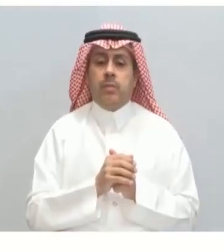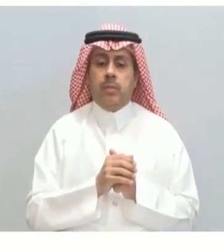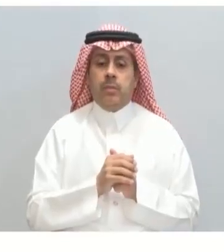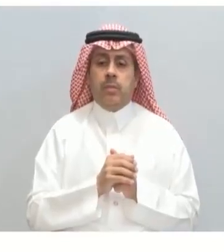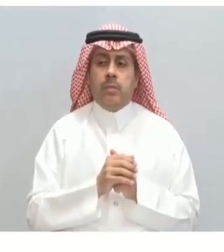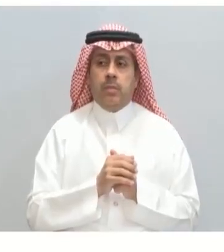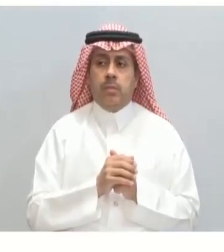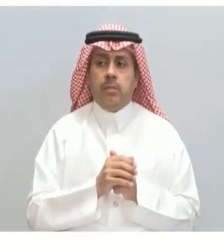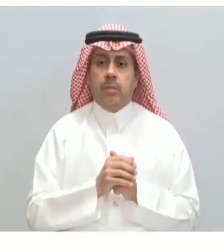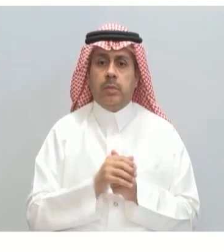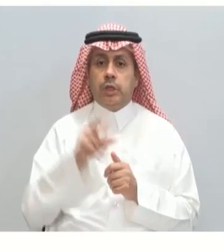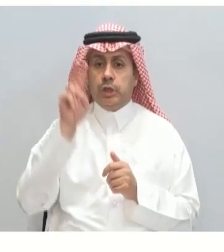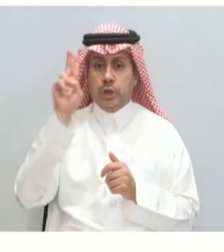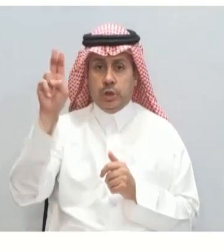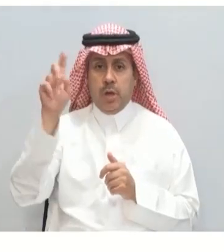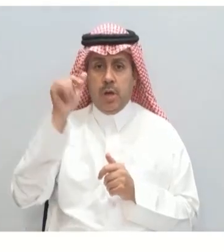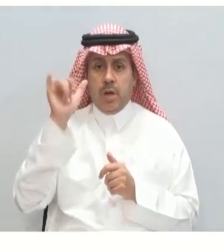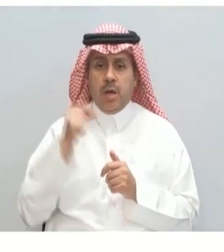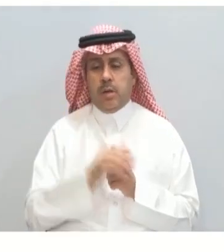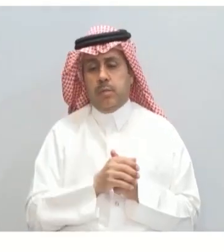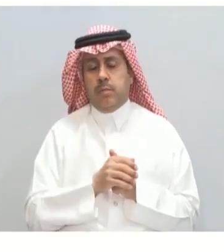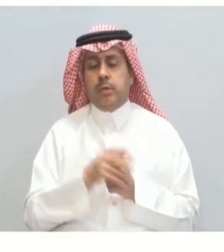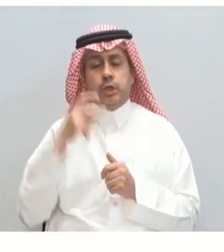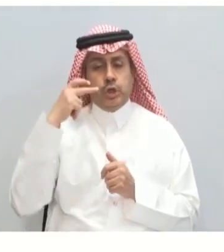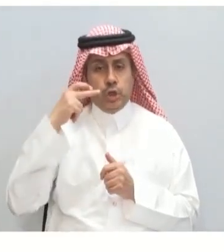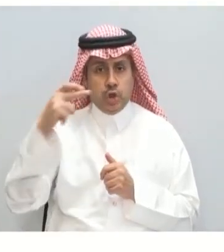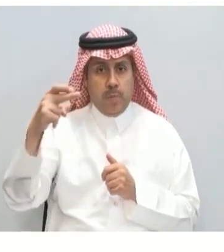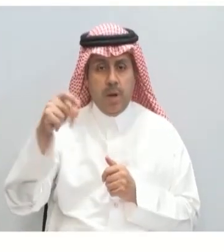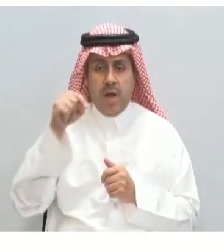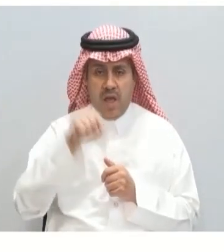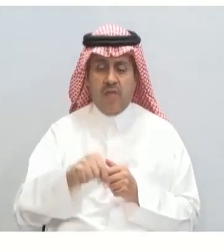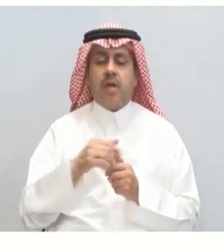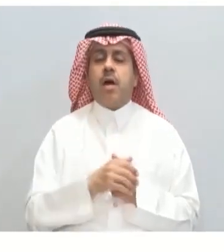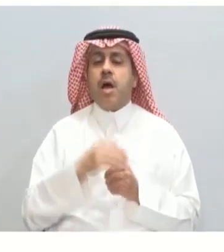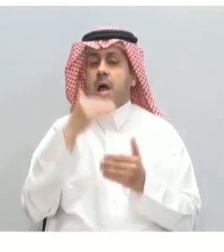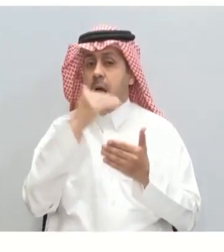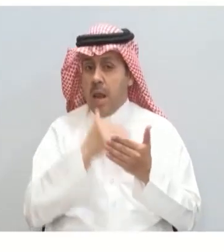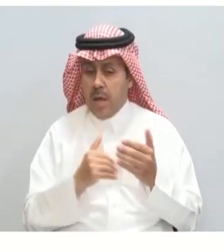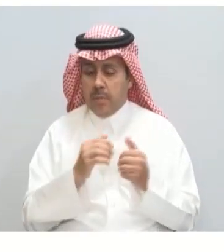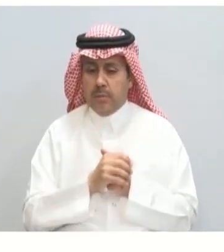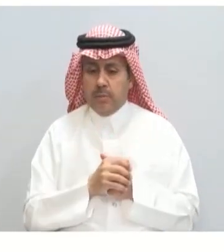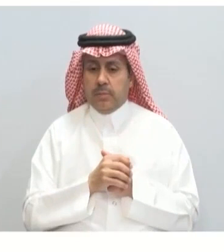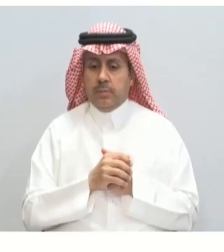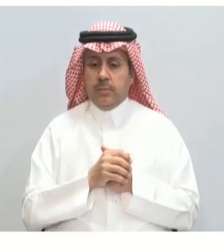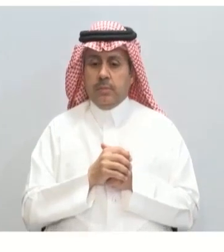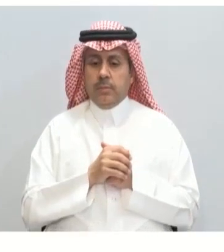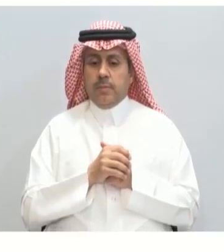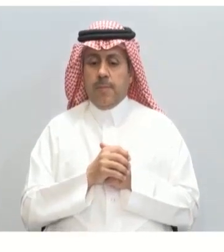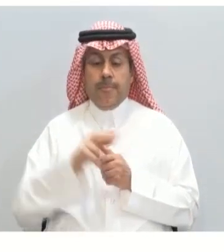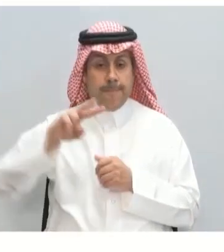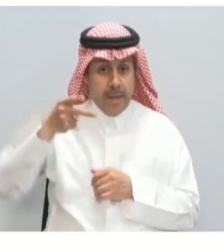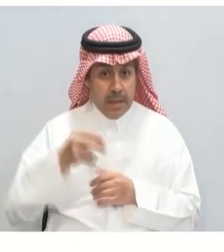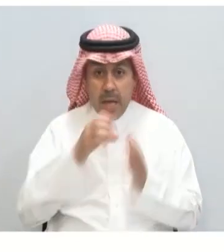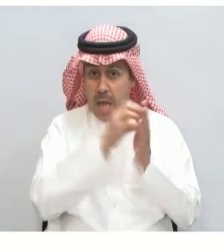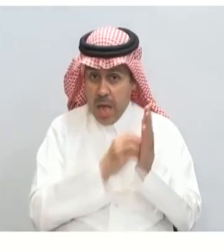الى التقرير او الاجابه لهذه الحاله الموس نلاحظ تم تغيير خ